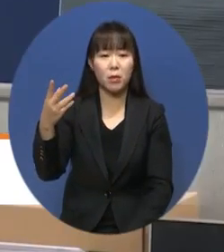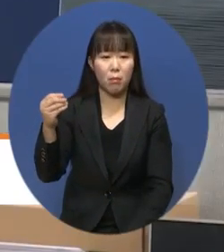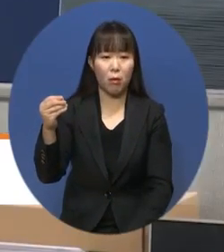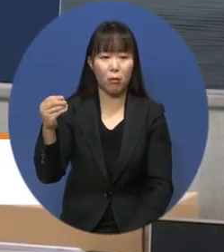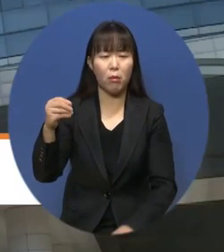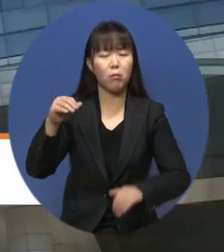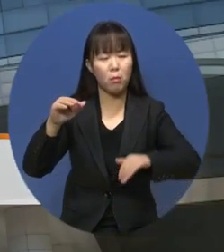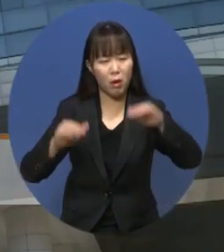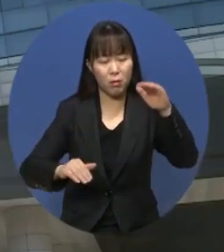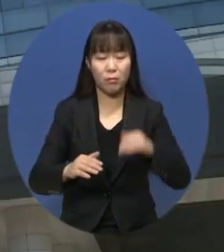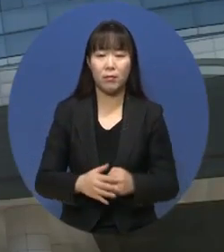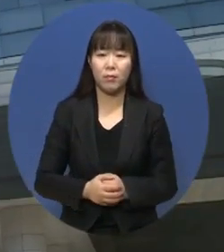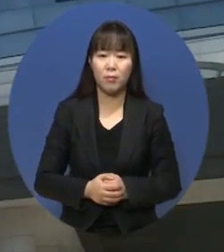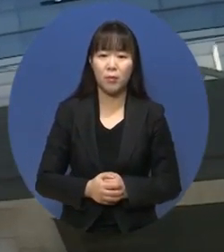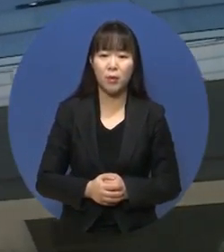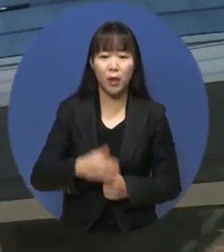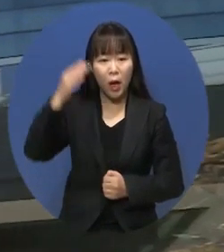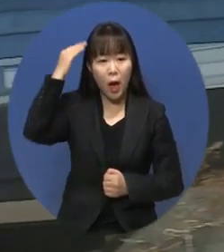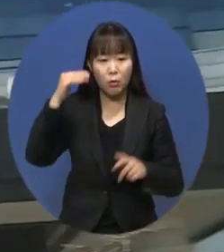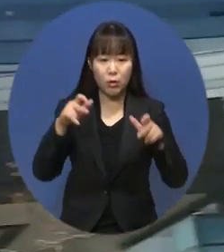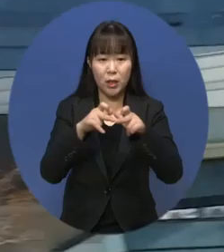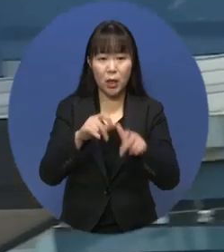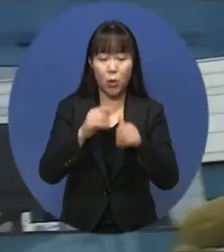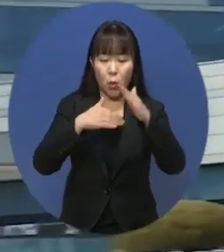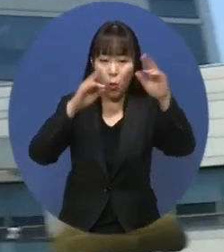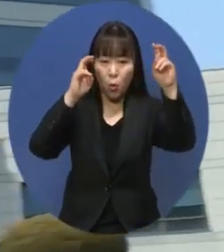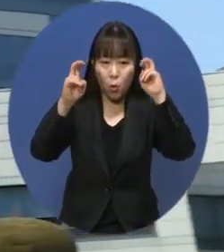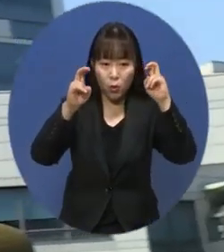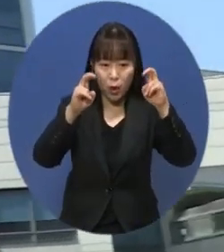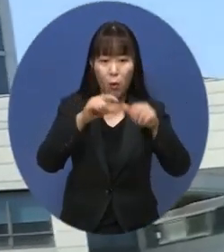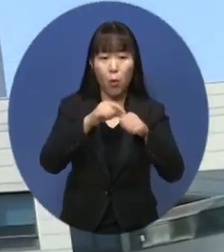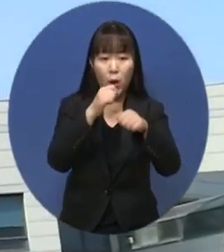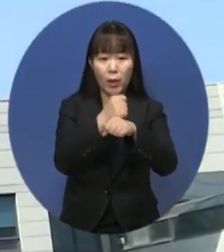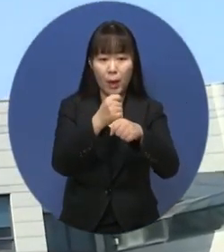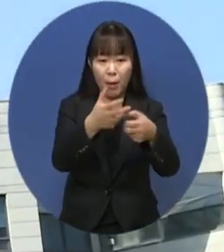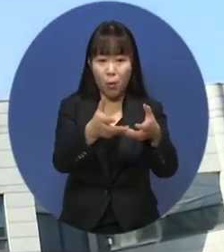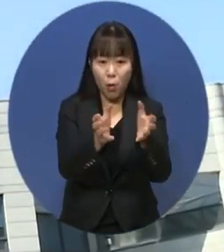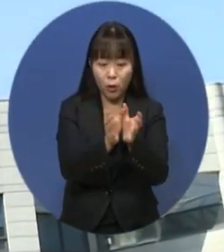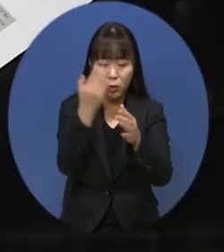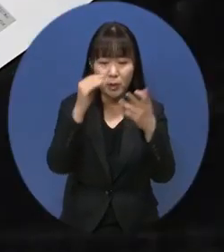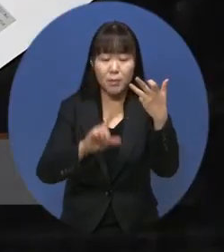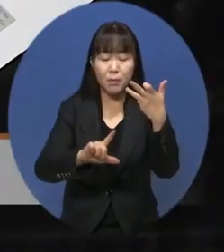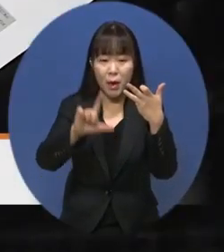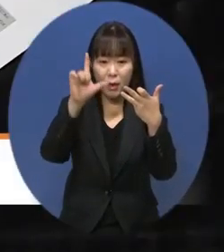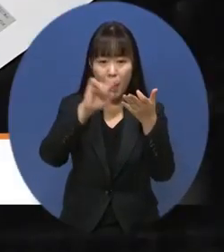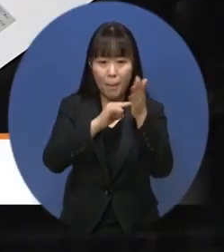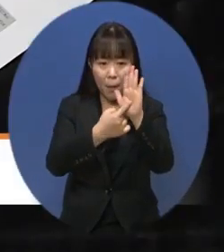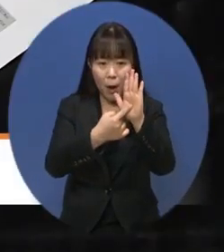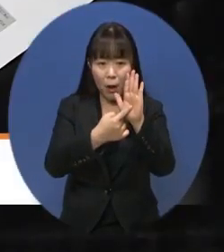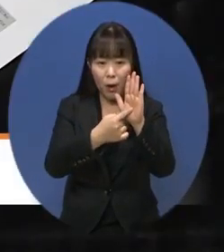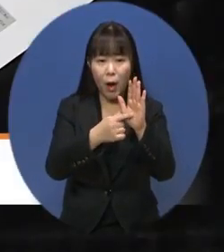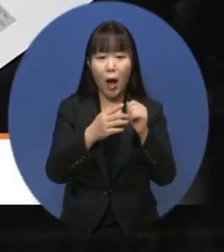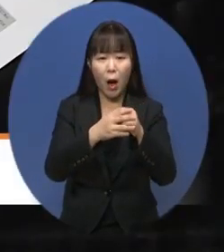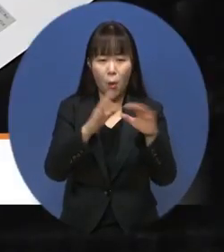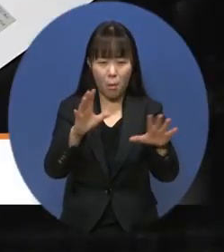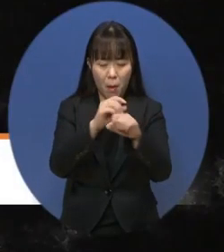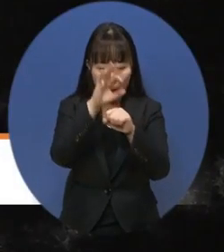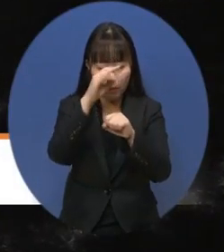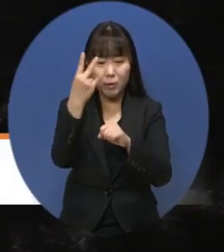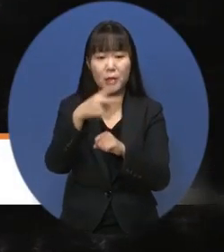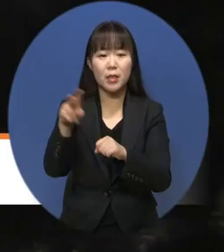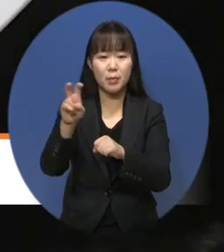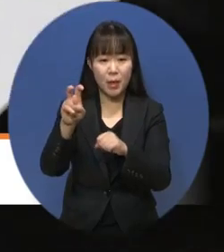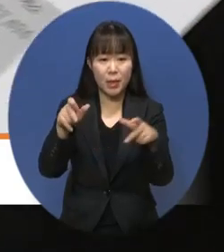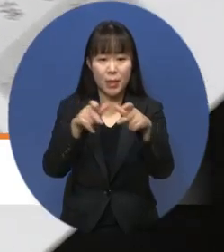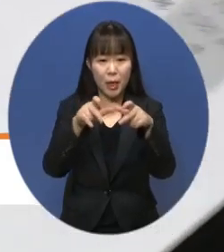보입니다 한국장애인고용공단 공개 발언이 지난 18일 발간한 한눈에 보는 2010 장애인 통계